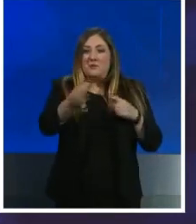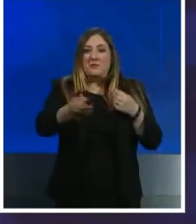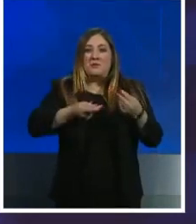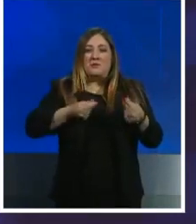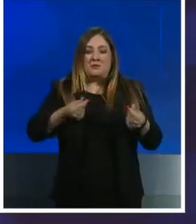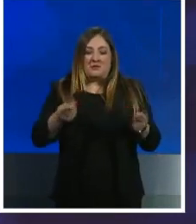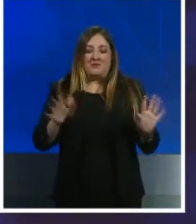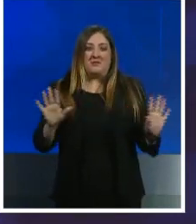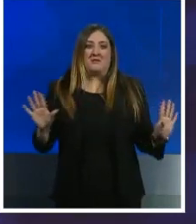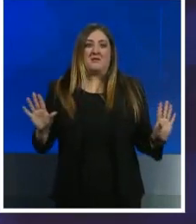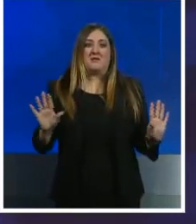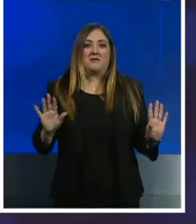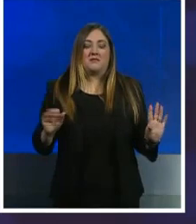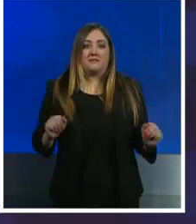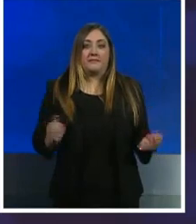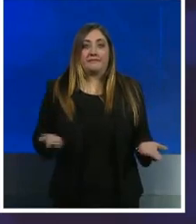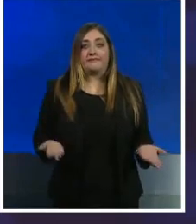żdingata.